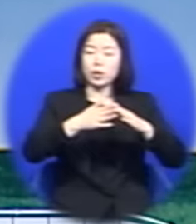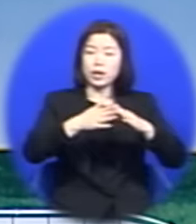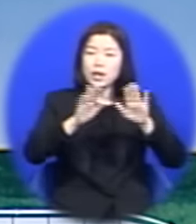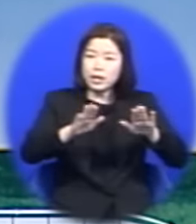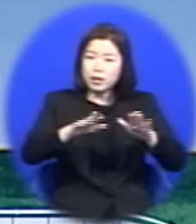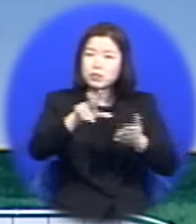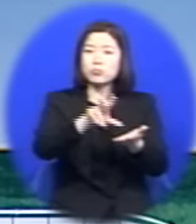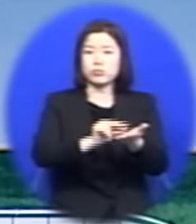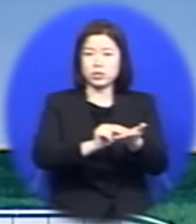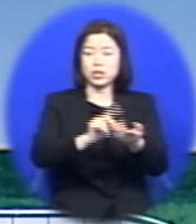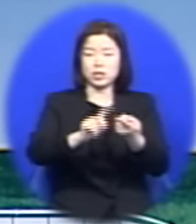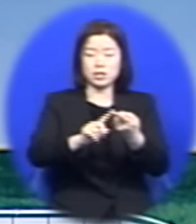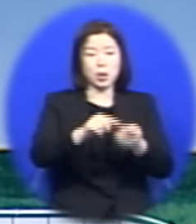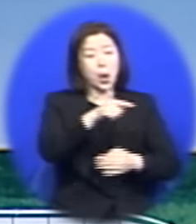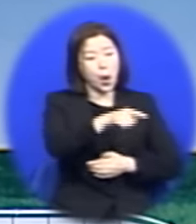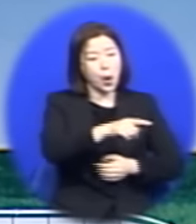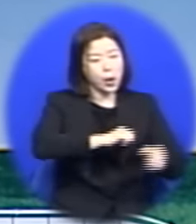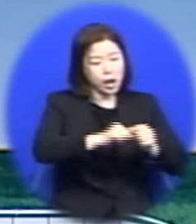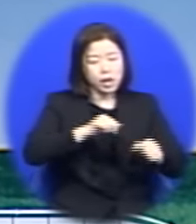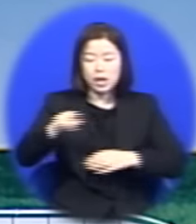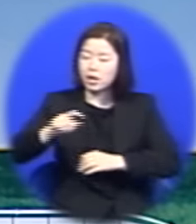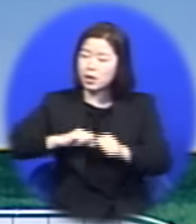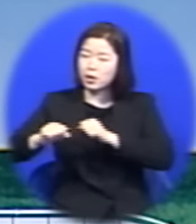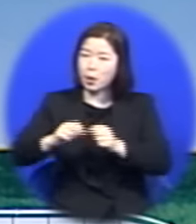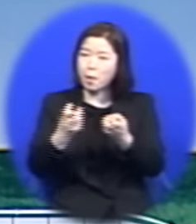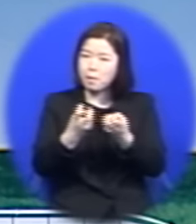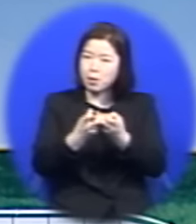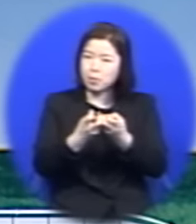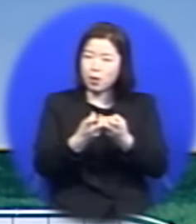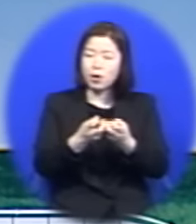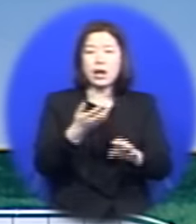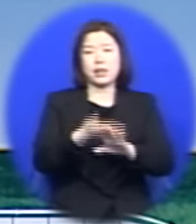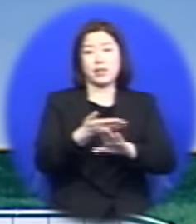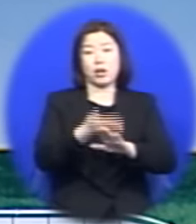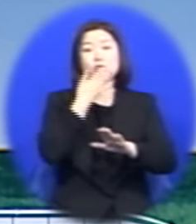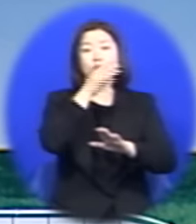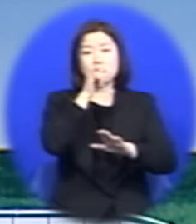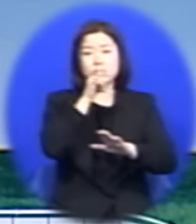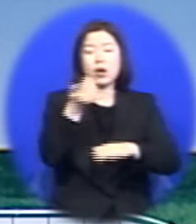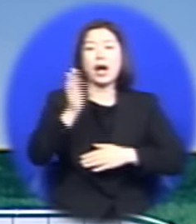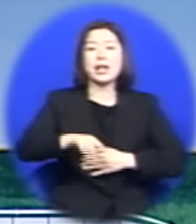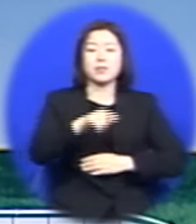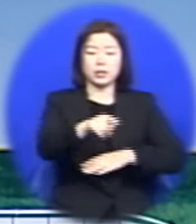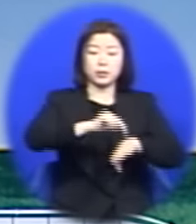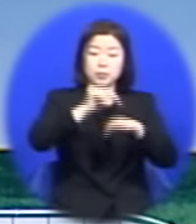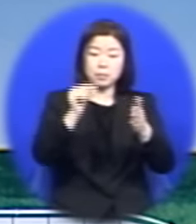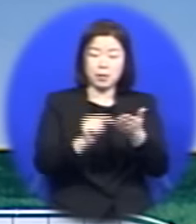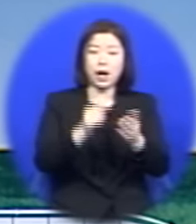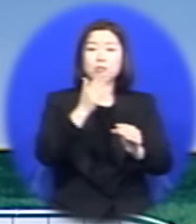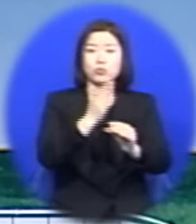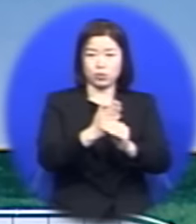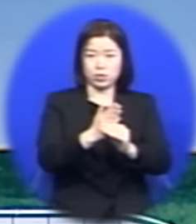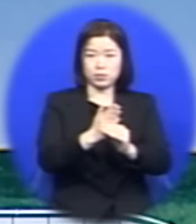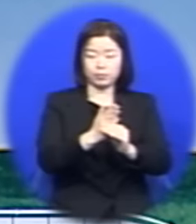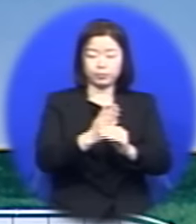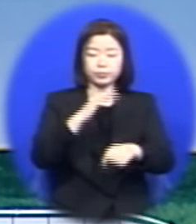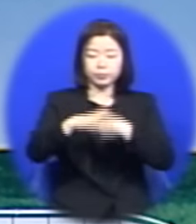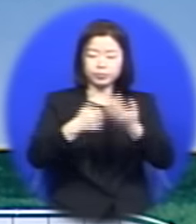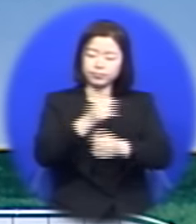하자 저렇게 하자 의견이 달라질 수는 있는데 그 마음의 중심은 하나님을 잘